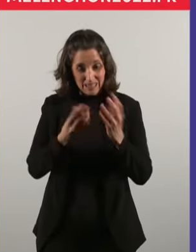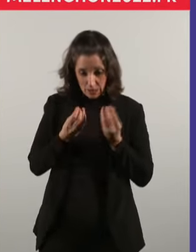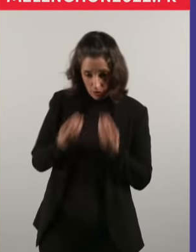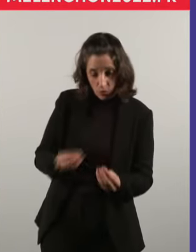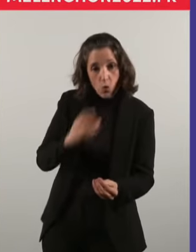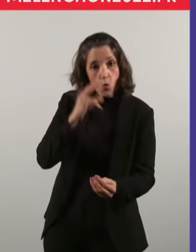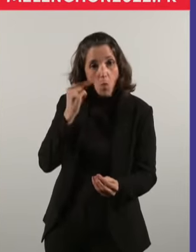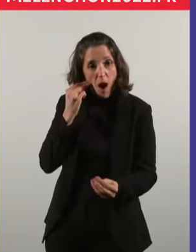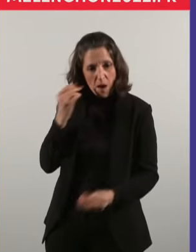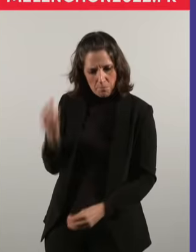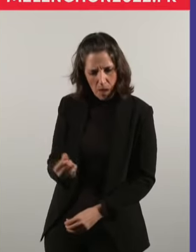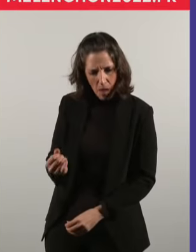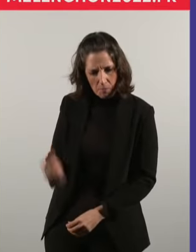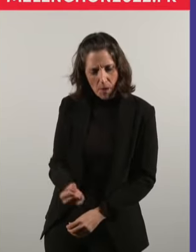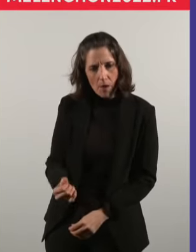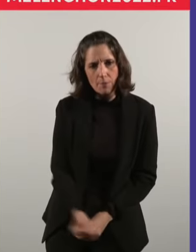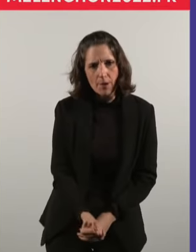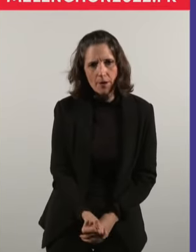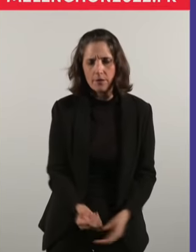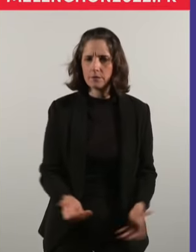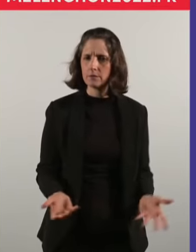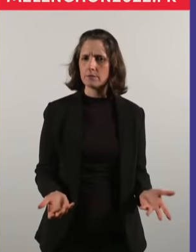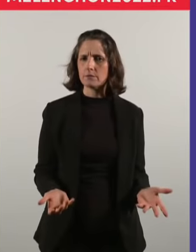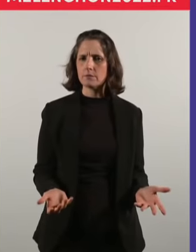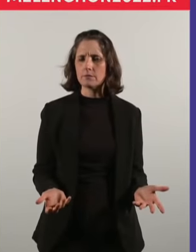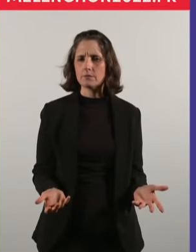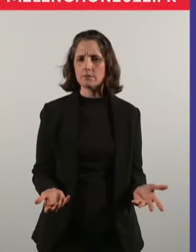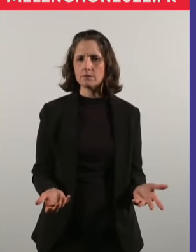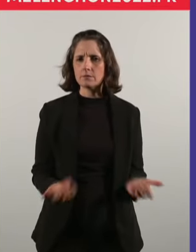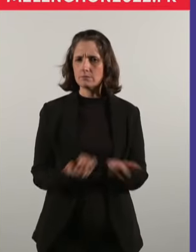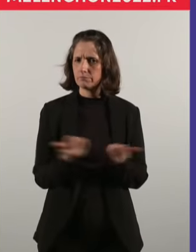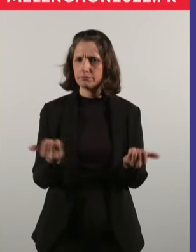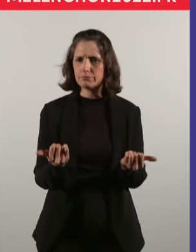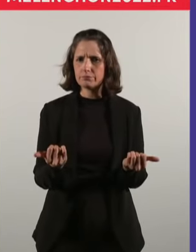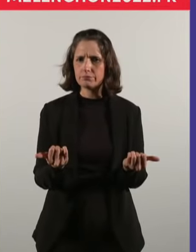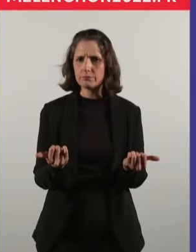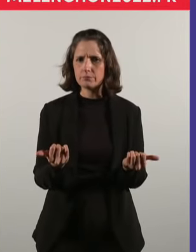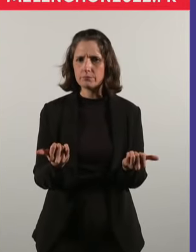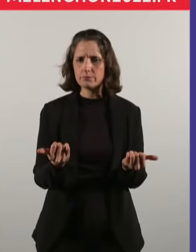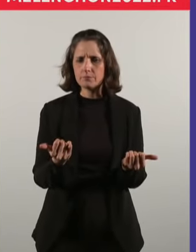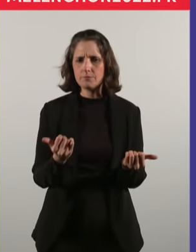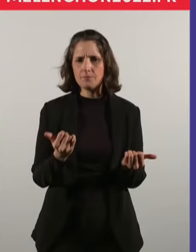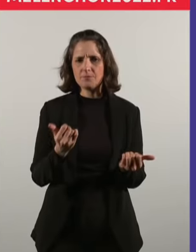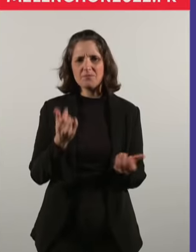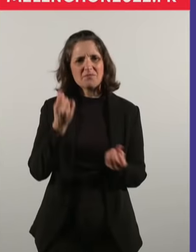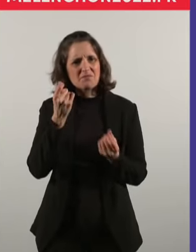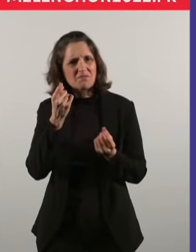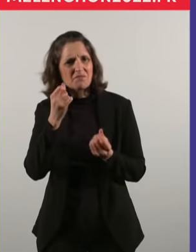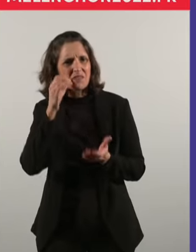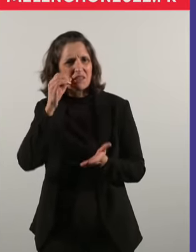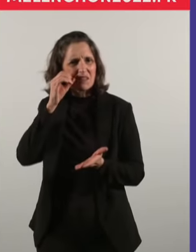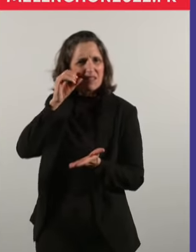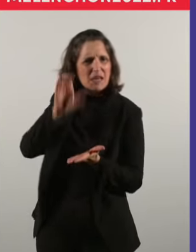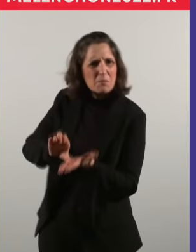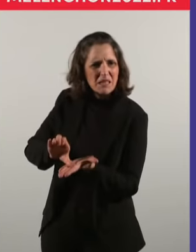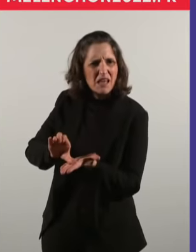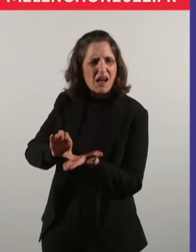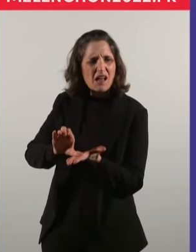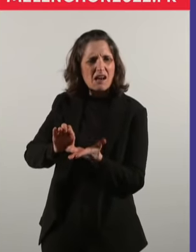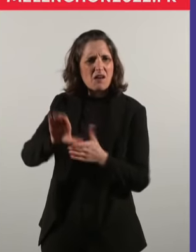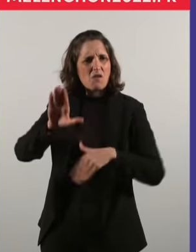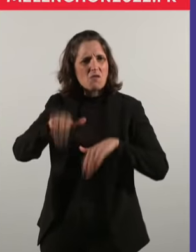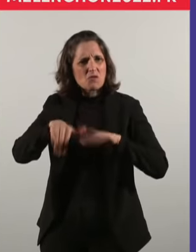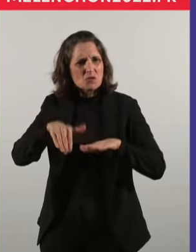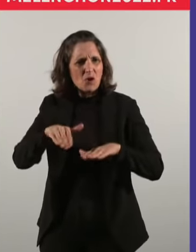humains. C'est le monde à l'envers, parce que le capitalisme fonctionne continuellement, sachez-le, sur la